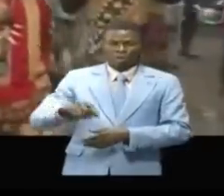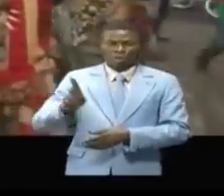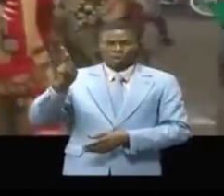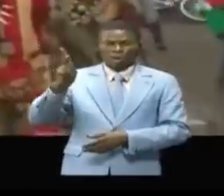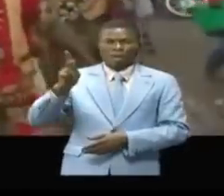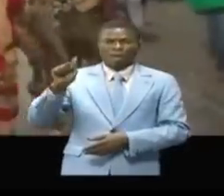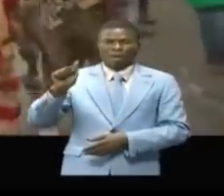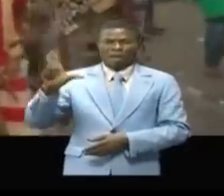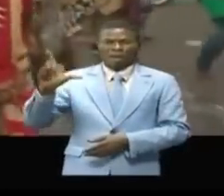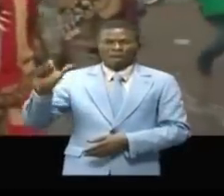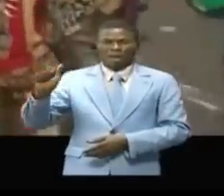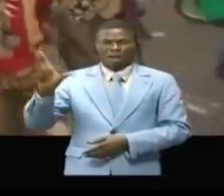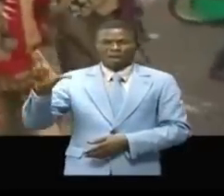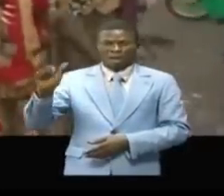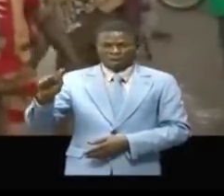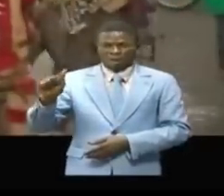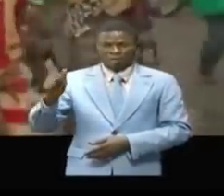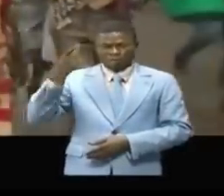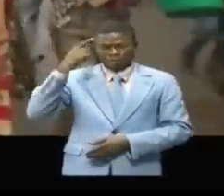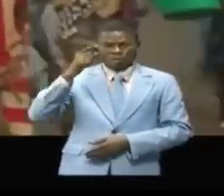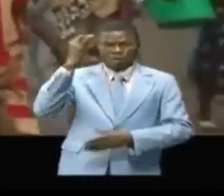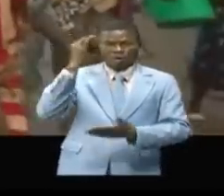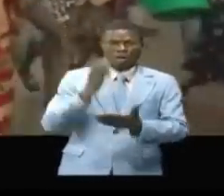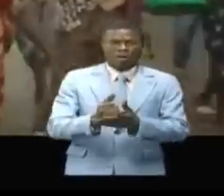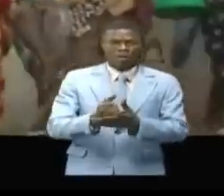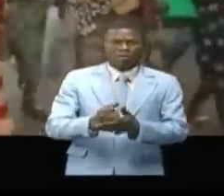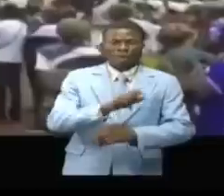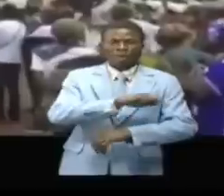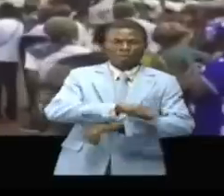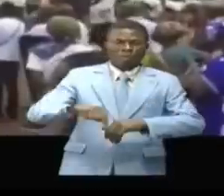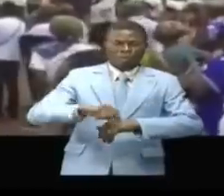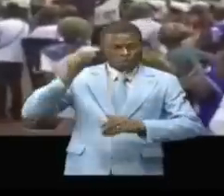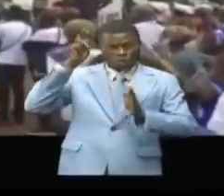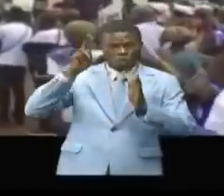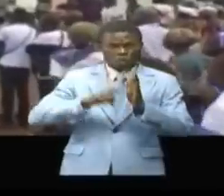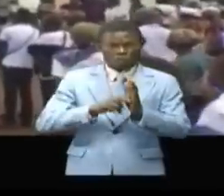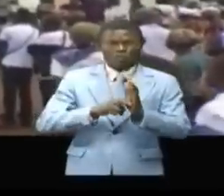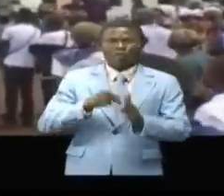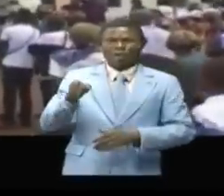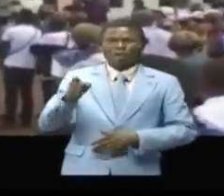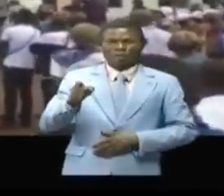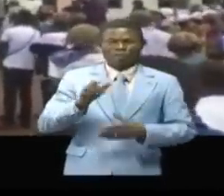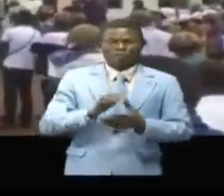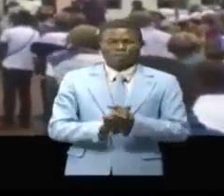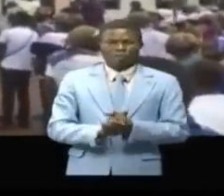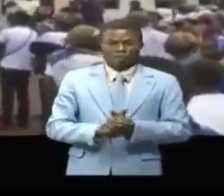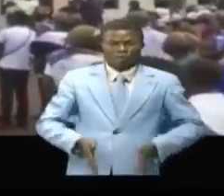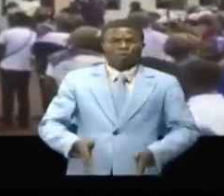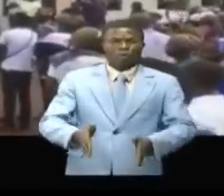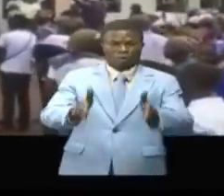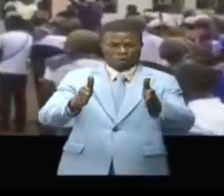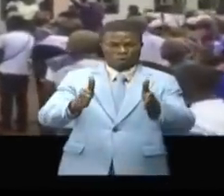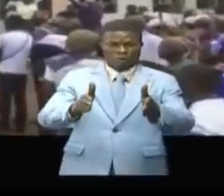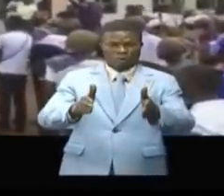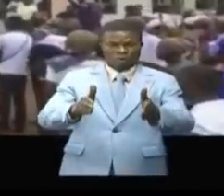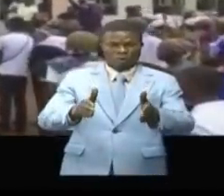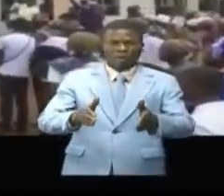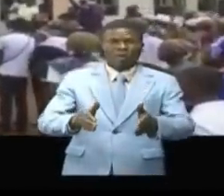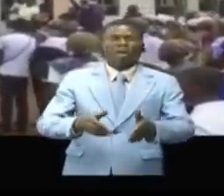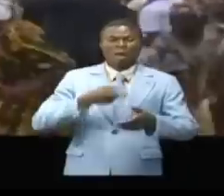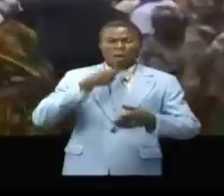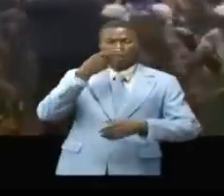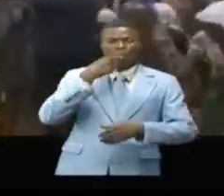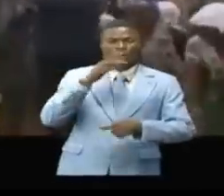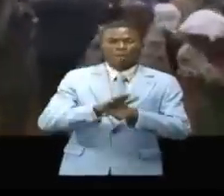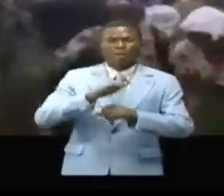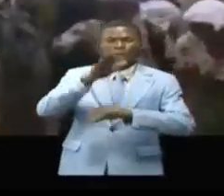Kalalawankata dans la commune de Bipemba pour chuter au gouvernorat de province dans la commune de Djoulou. Sur le parcours, ils n'ont cessé